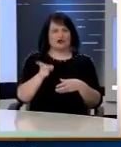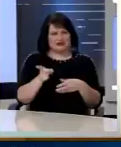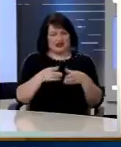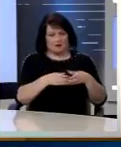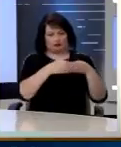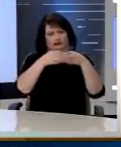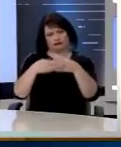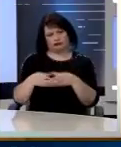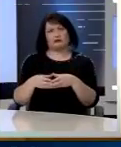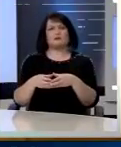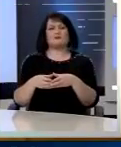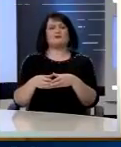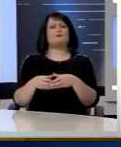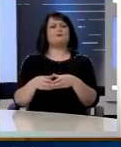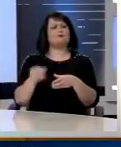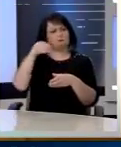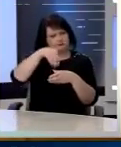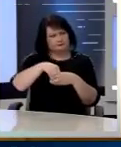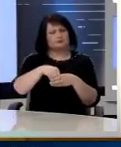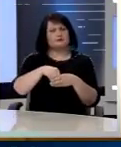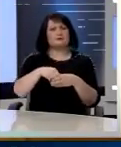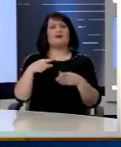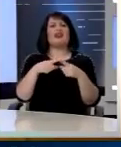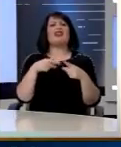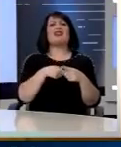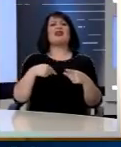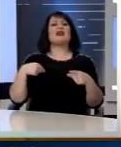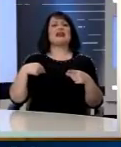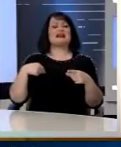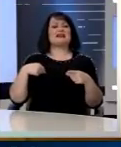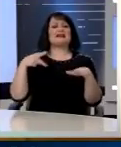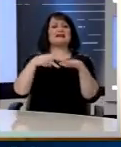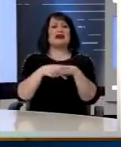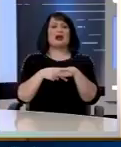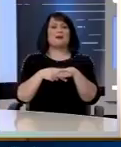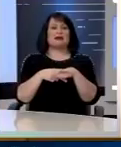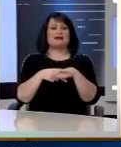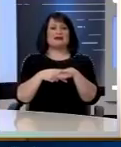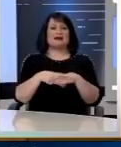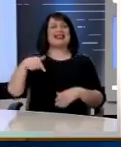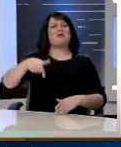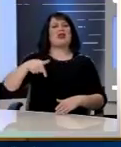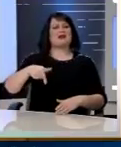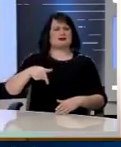Ρωσία μαζί με τον διοικητή της τράπεζας τότε, τον κύριο Γερμίδη,